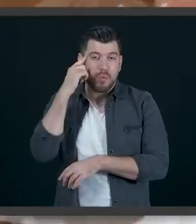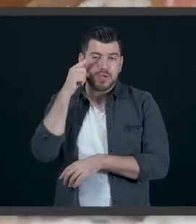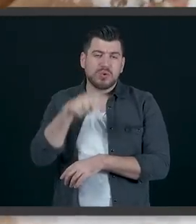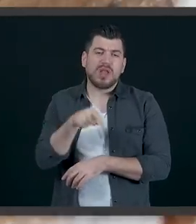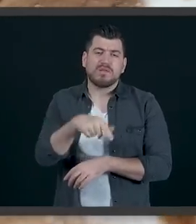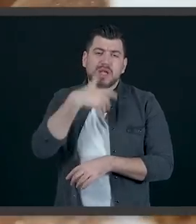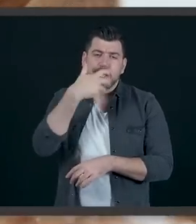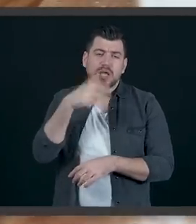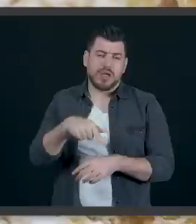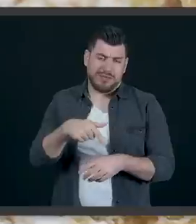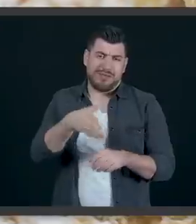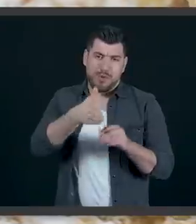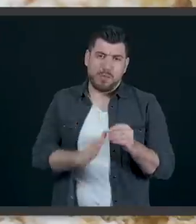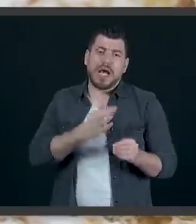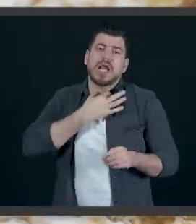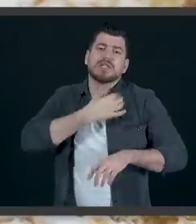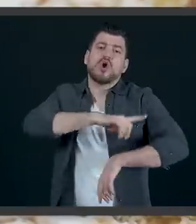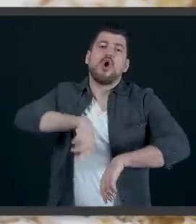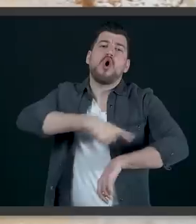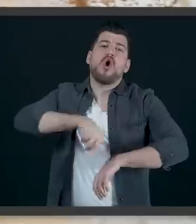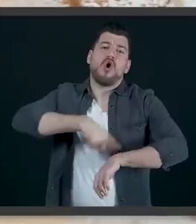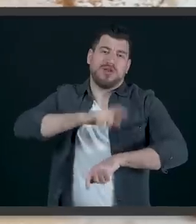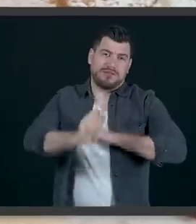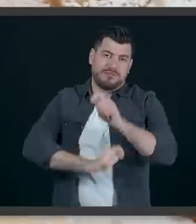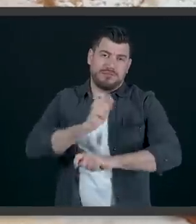μιλόπιτα της ώρας.